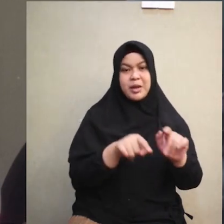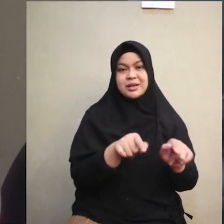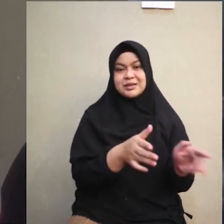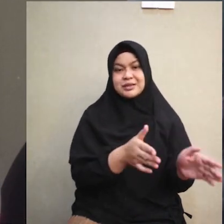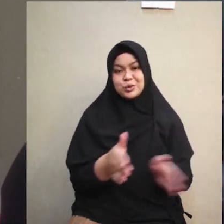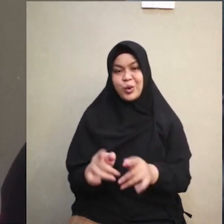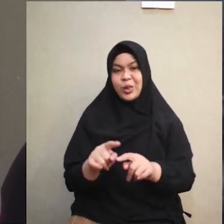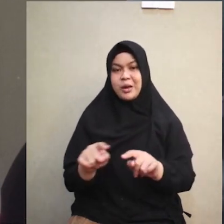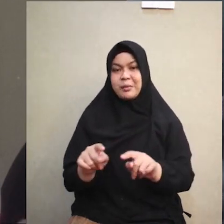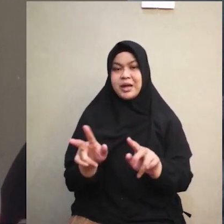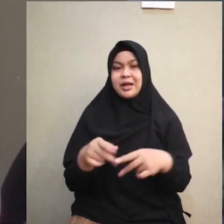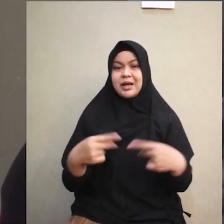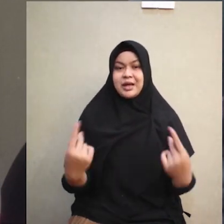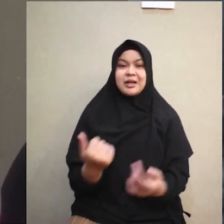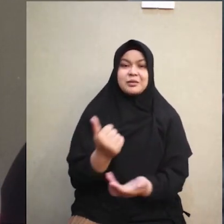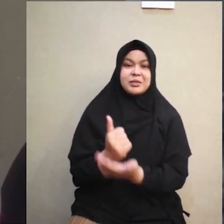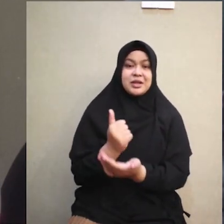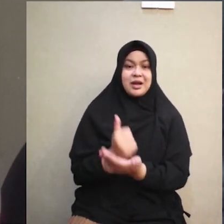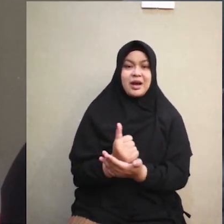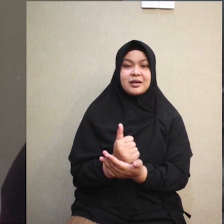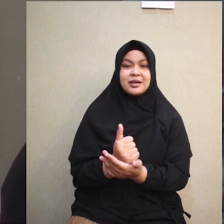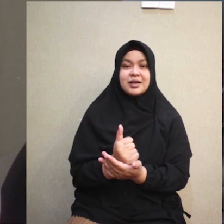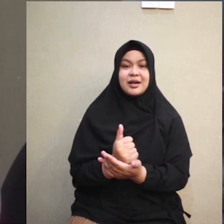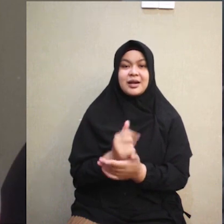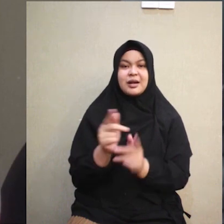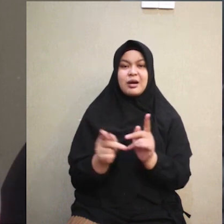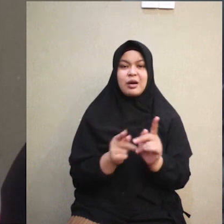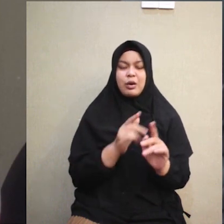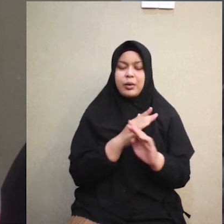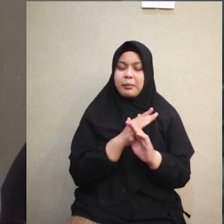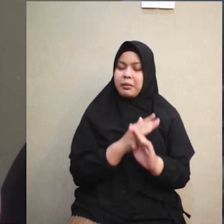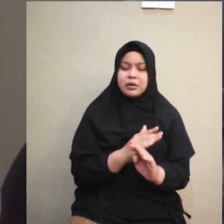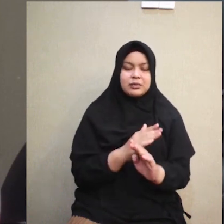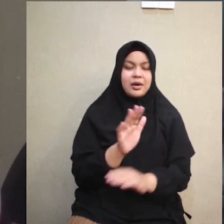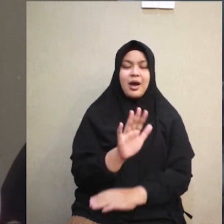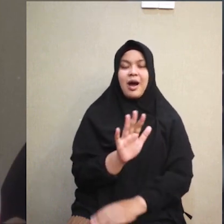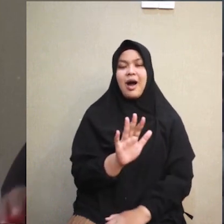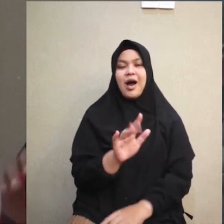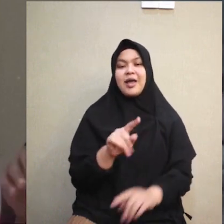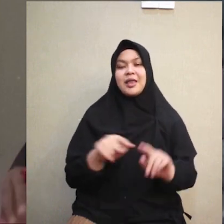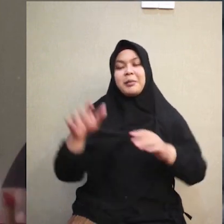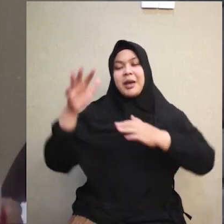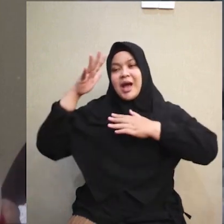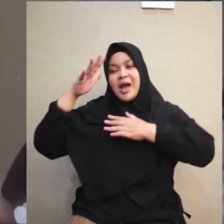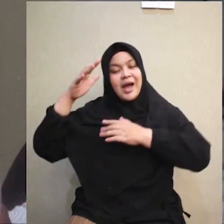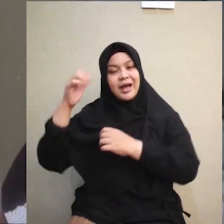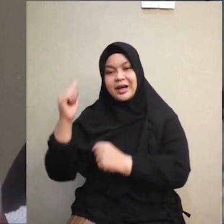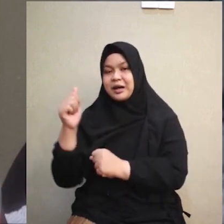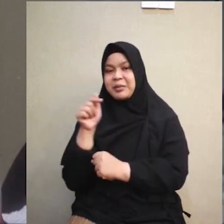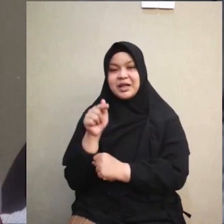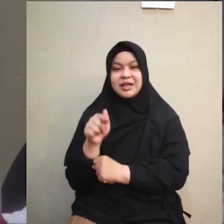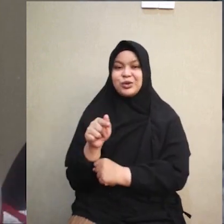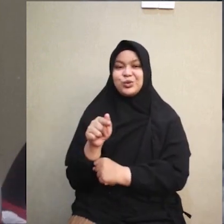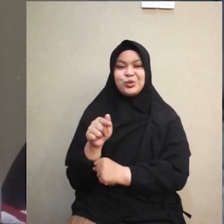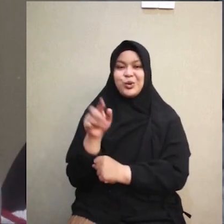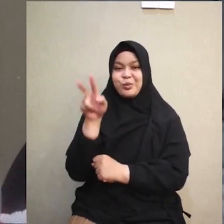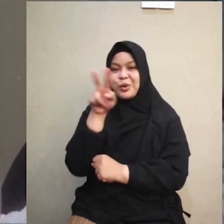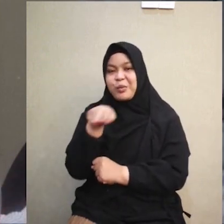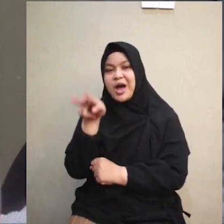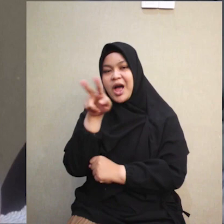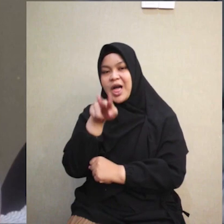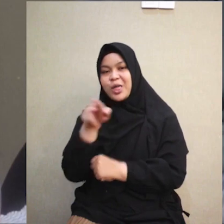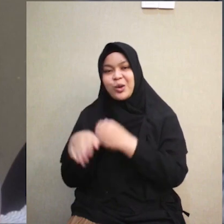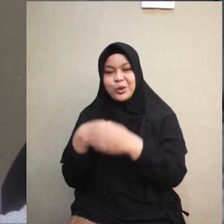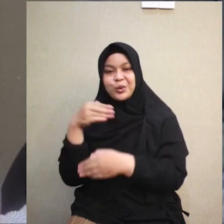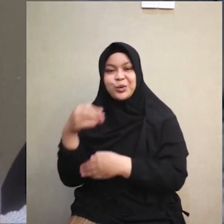balik lagi kita jadi sebenarnya kalau di band sih enggak gitu ya tapi harapannya dengan itu itu pemantauan akan